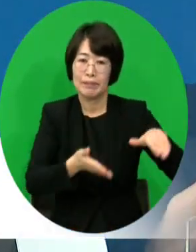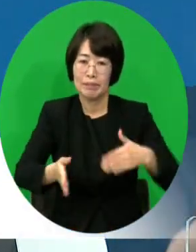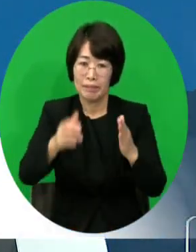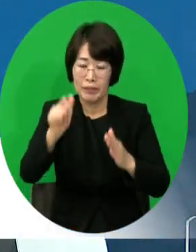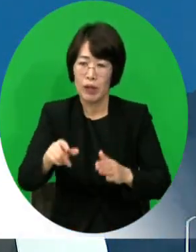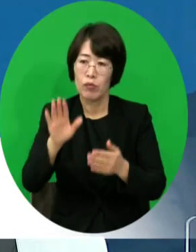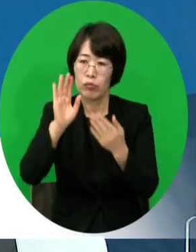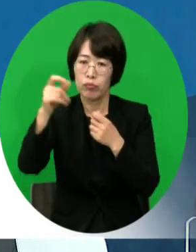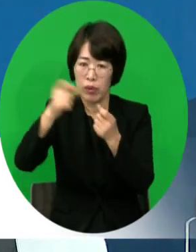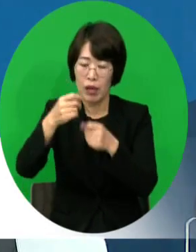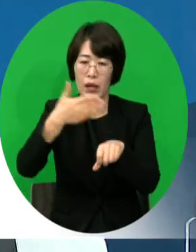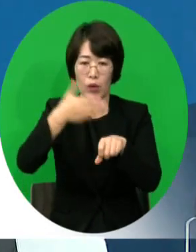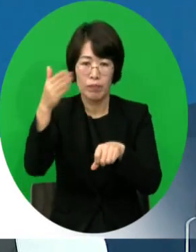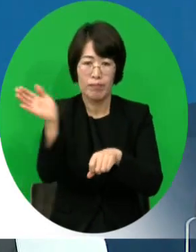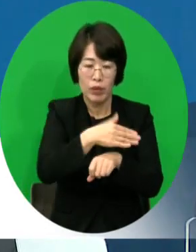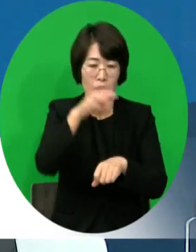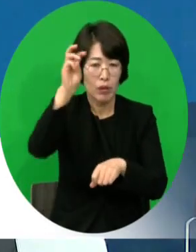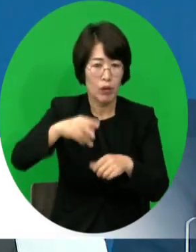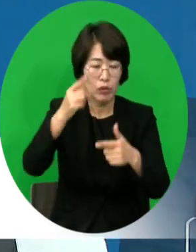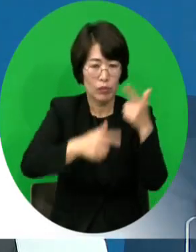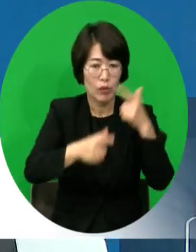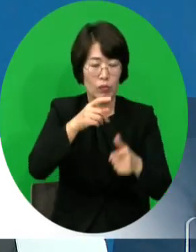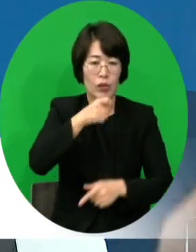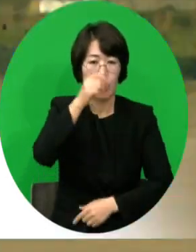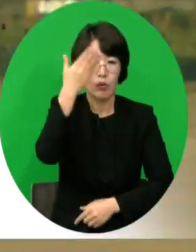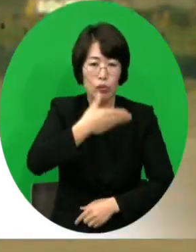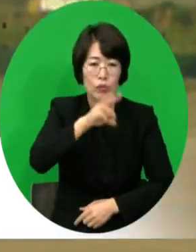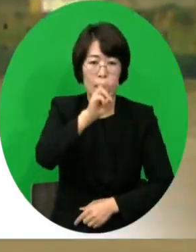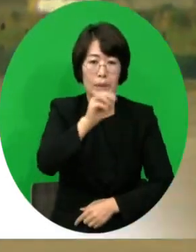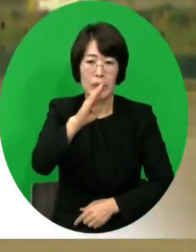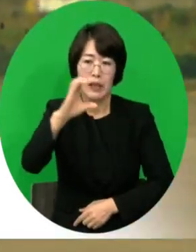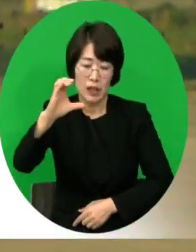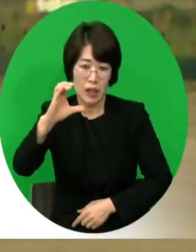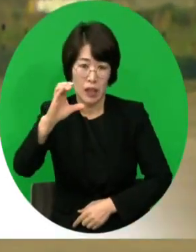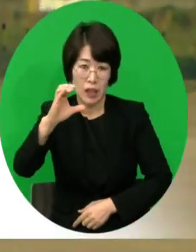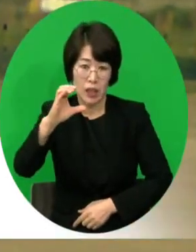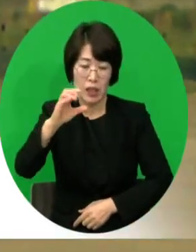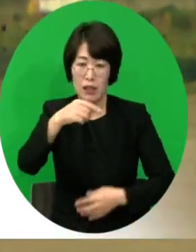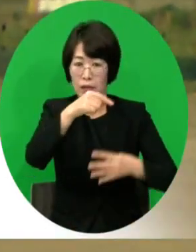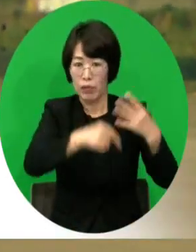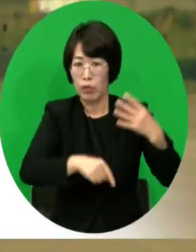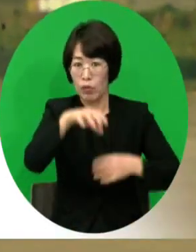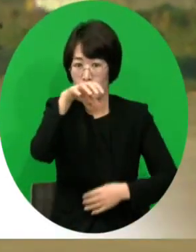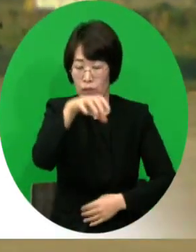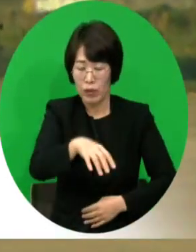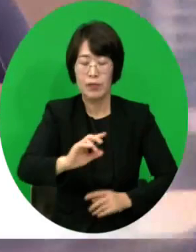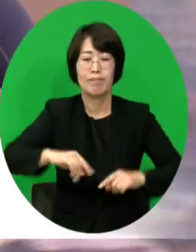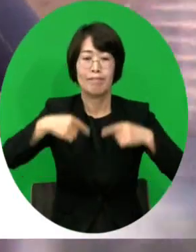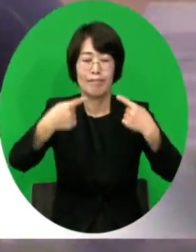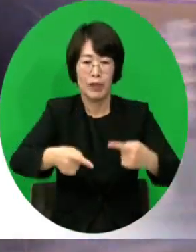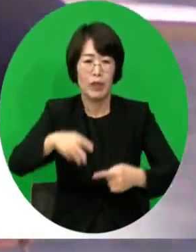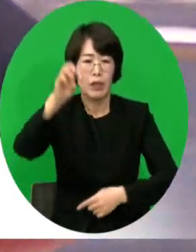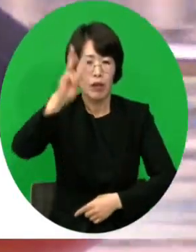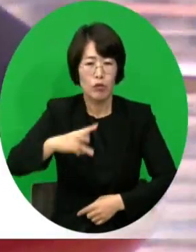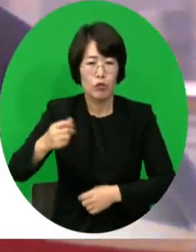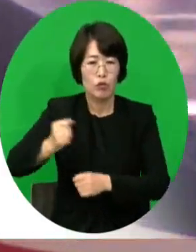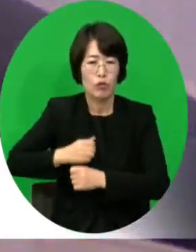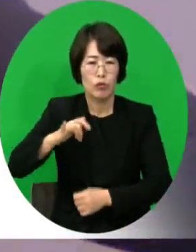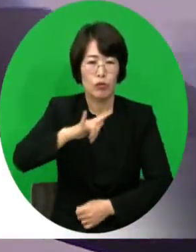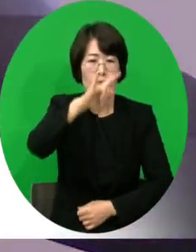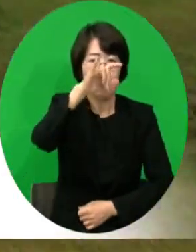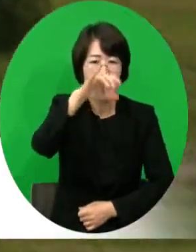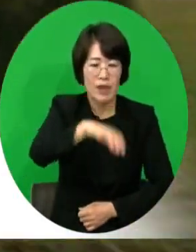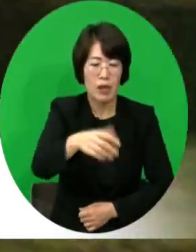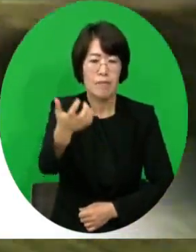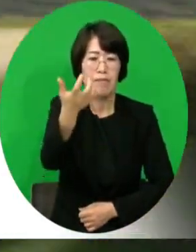뒤 9시부터 광주, 목포, 여수 MBC 시사 토론 프로그램인 시사 용광로에 출연해 광주 군공항 이전